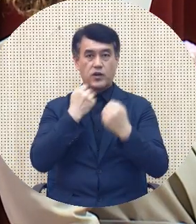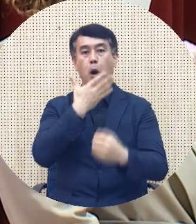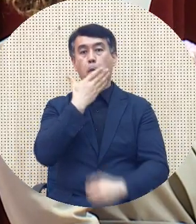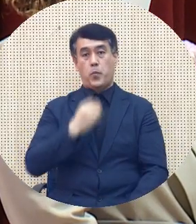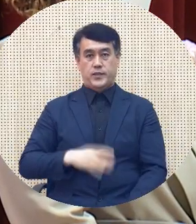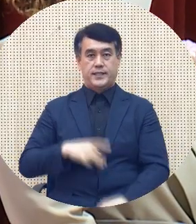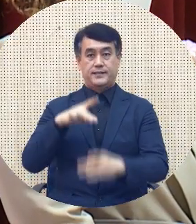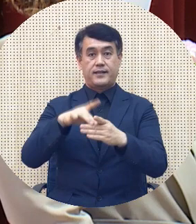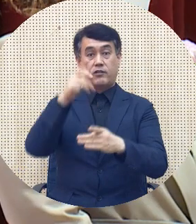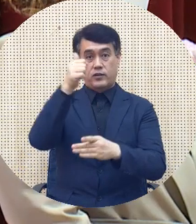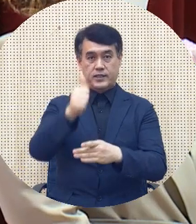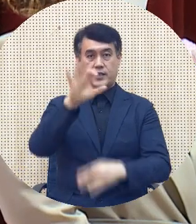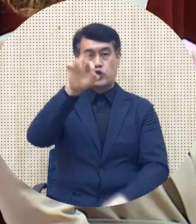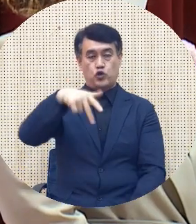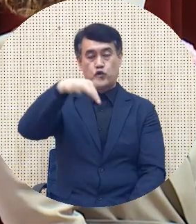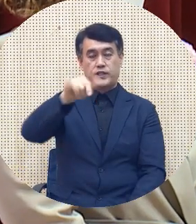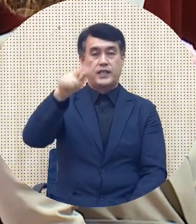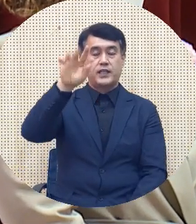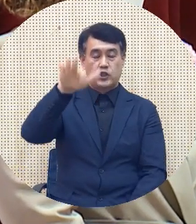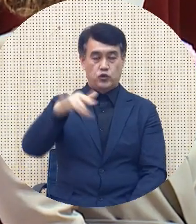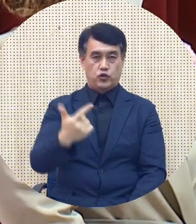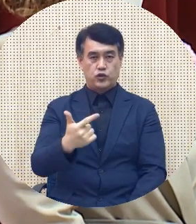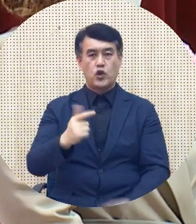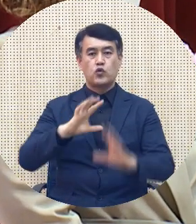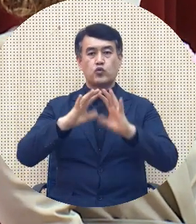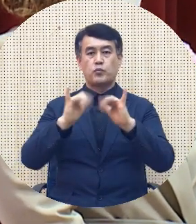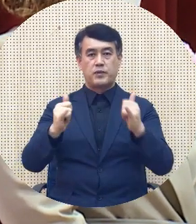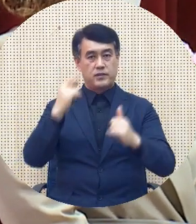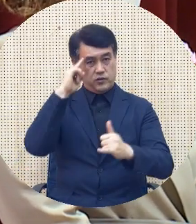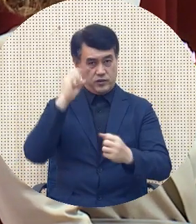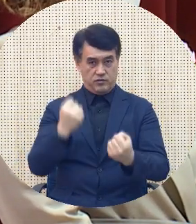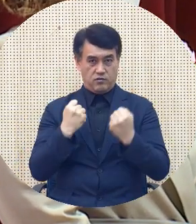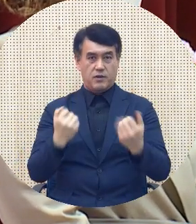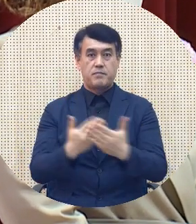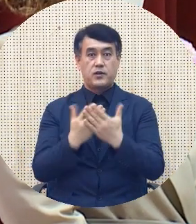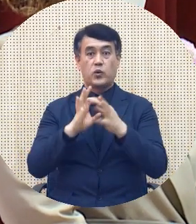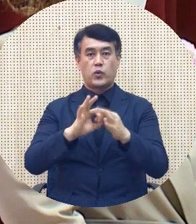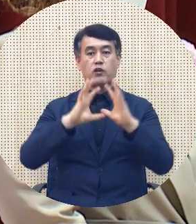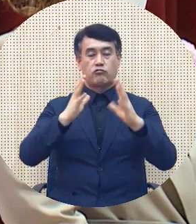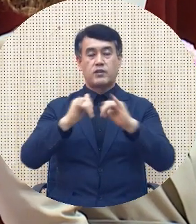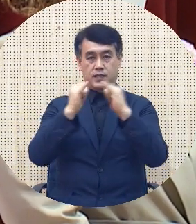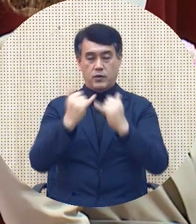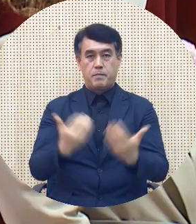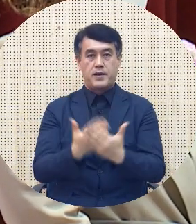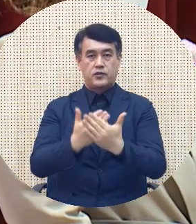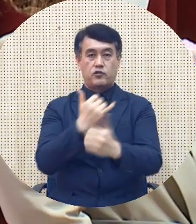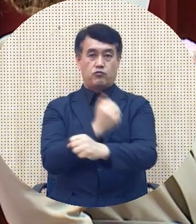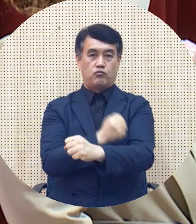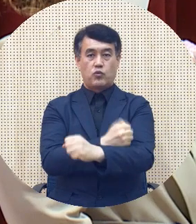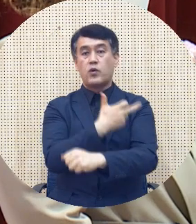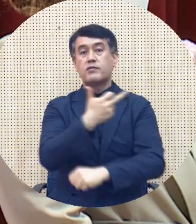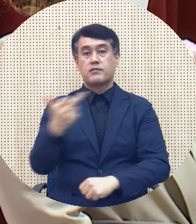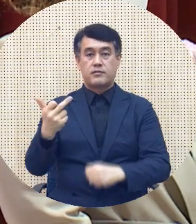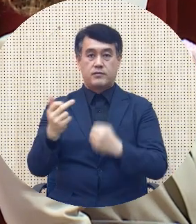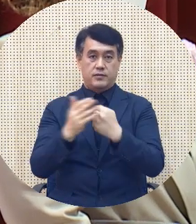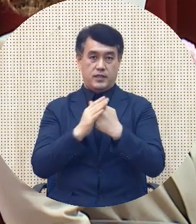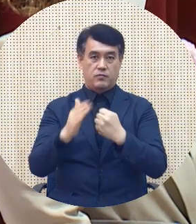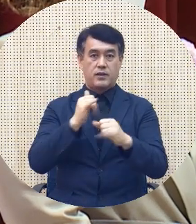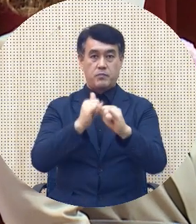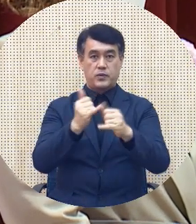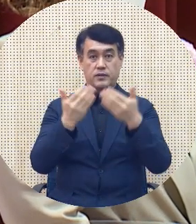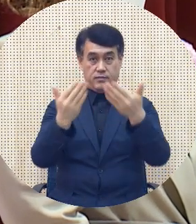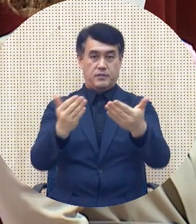정신건강복지센터 센터장 유재춘. 귀하는 국민정신 건강증진을 통해 국가사회 발전에 이바지한 공로가 크므로